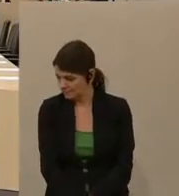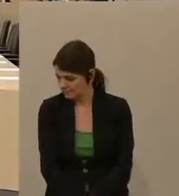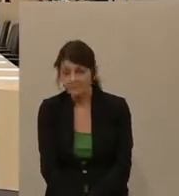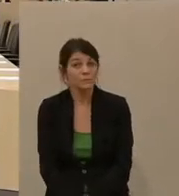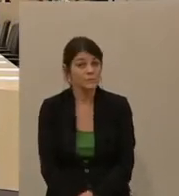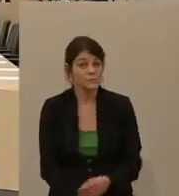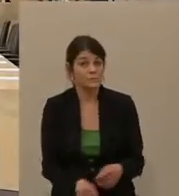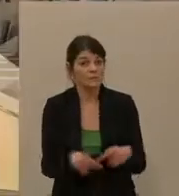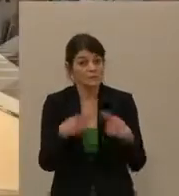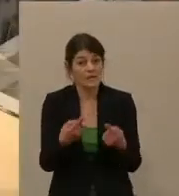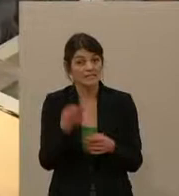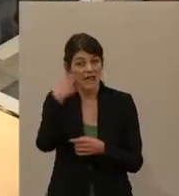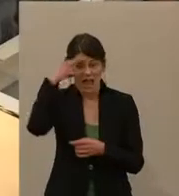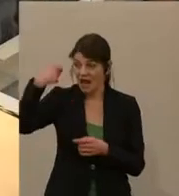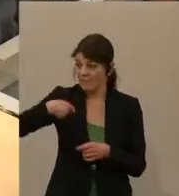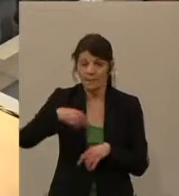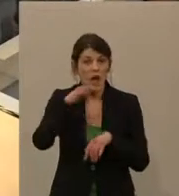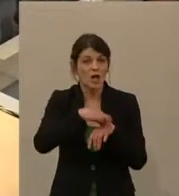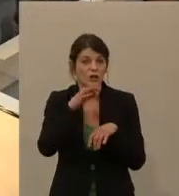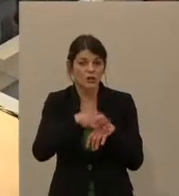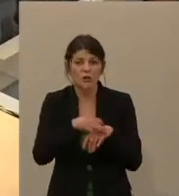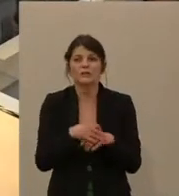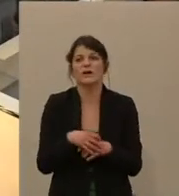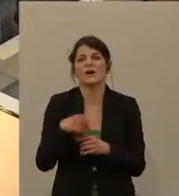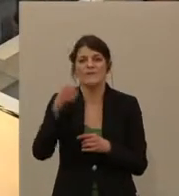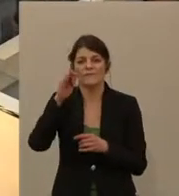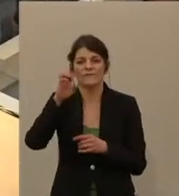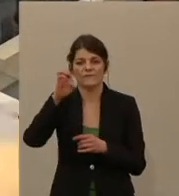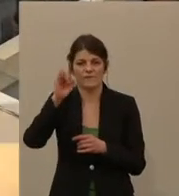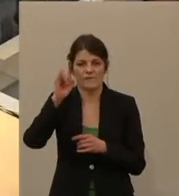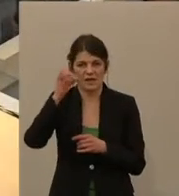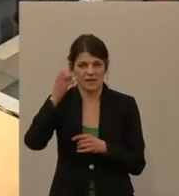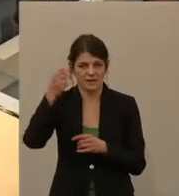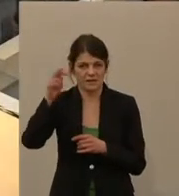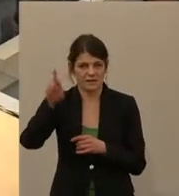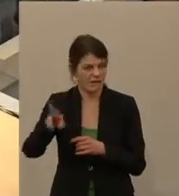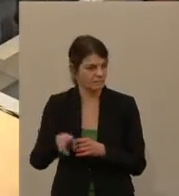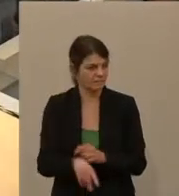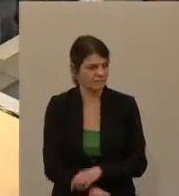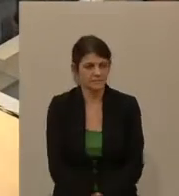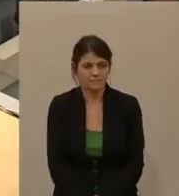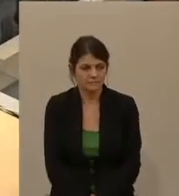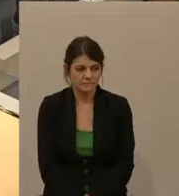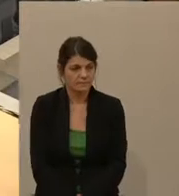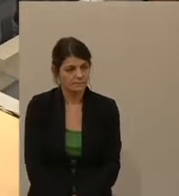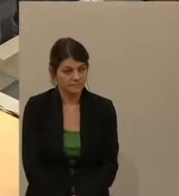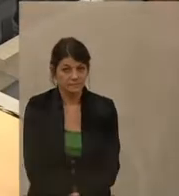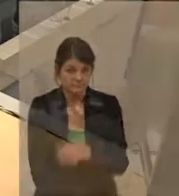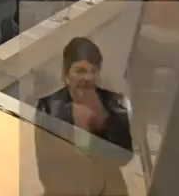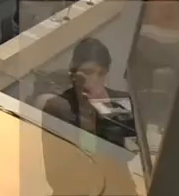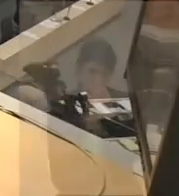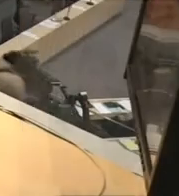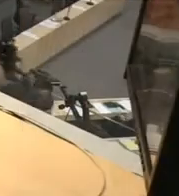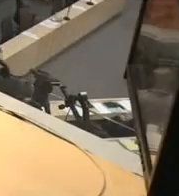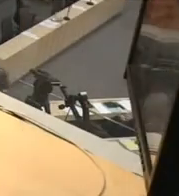Meine sehr geehrten Damen und Herren, das war unsere Live-Übertragung der heutigen Parlamentssitzung. Ich danke für Ihr Interesse und wünsche noch